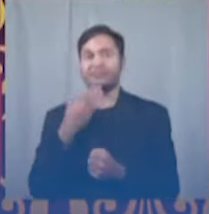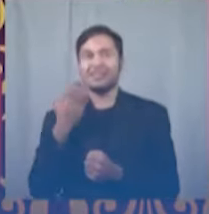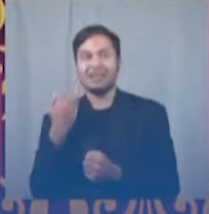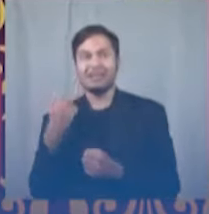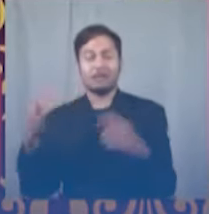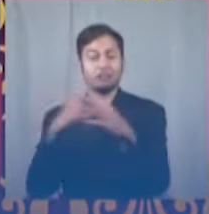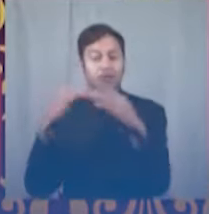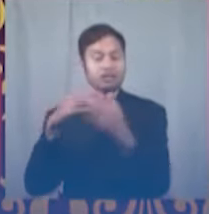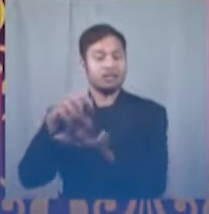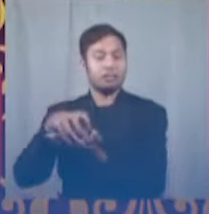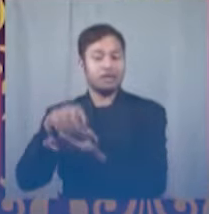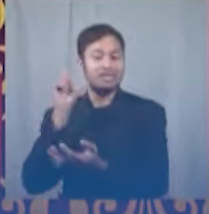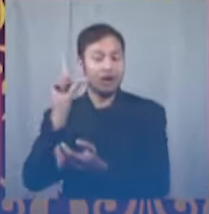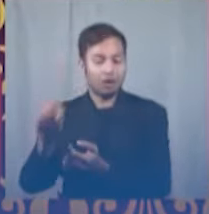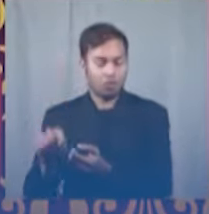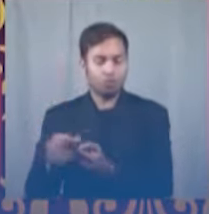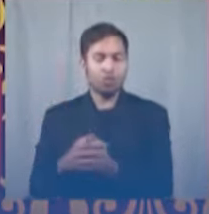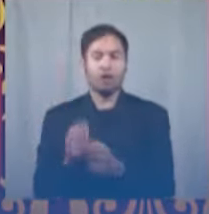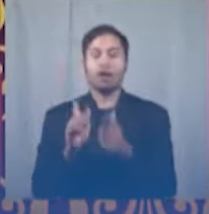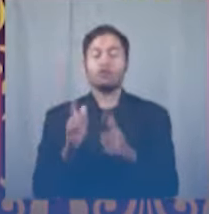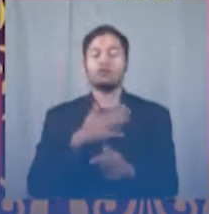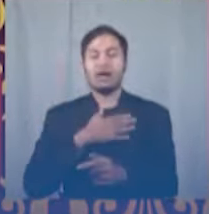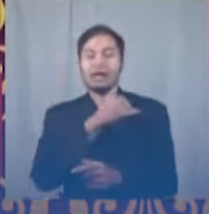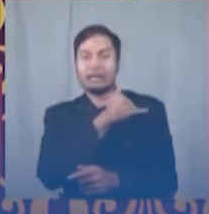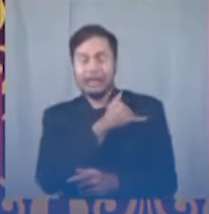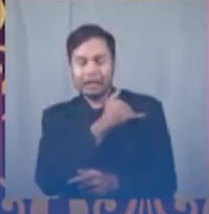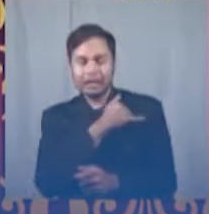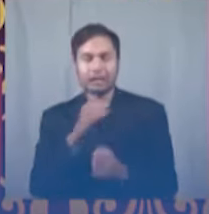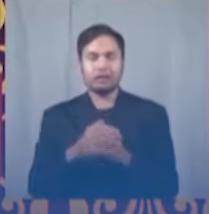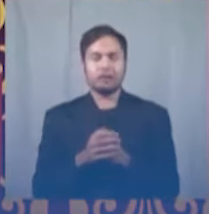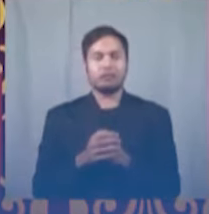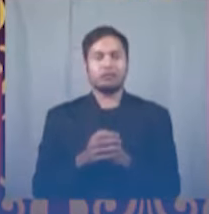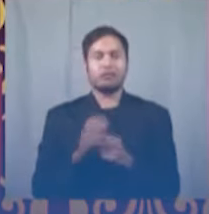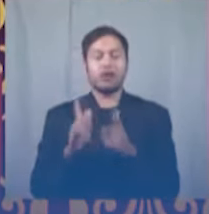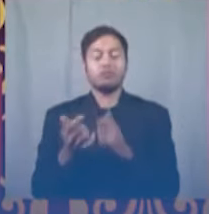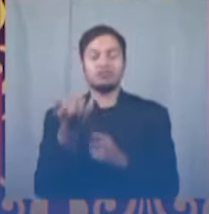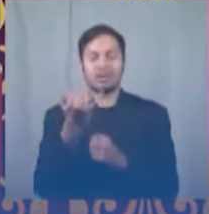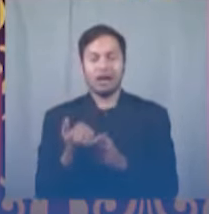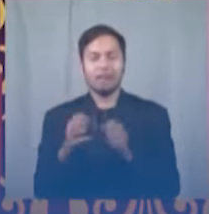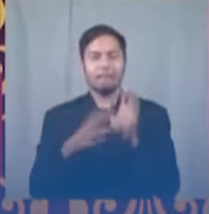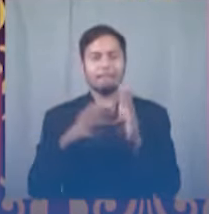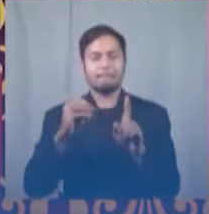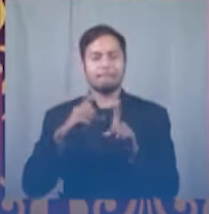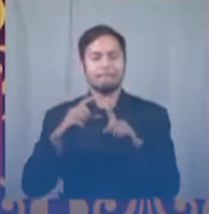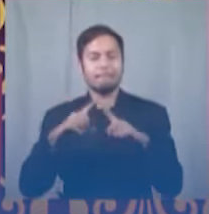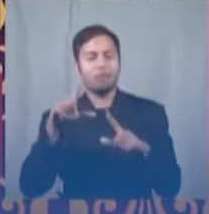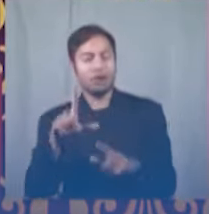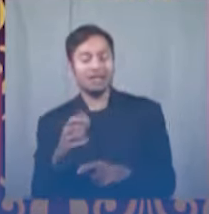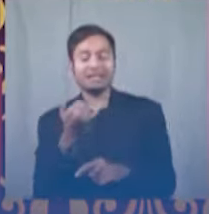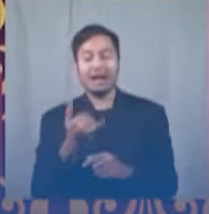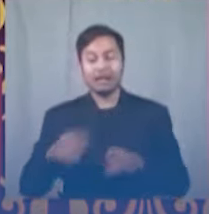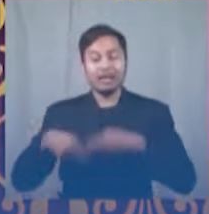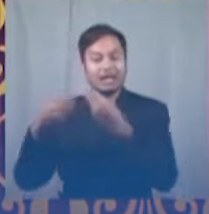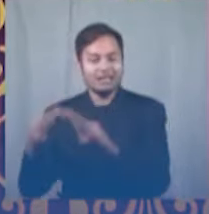transportasinya, saya yakin kalau sekarang dikasih moda transportasinya, 2 bulan moda transportasi itu hancur. Kenapa?